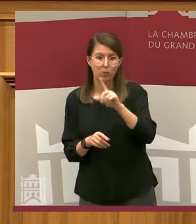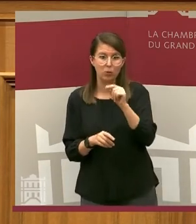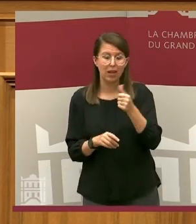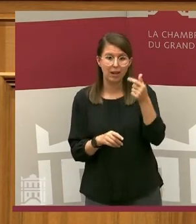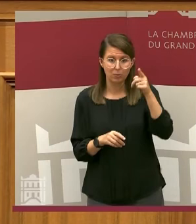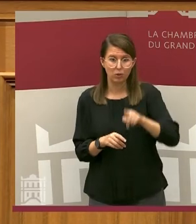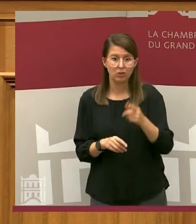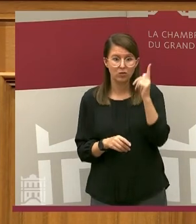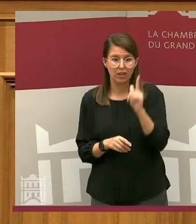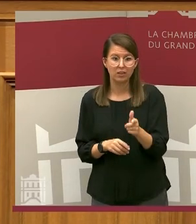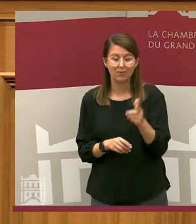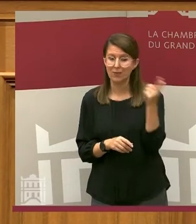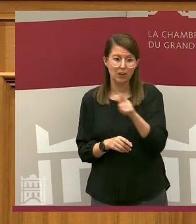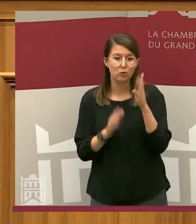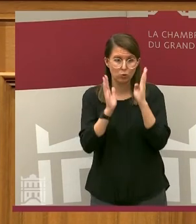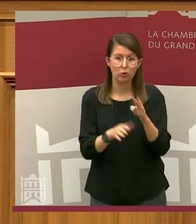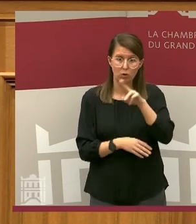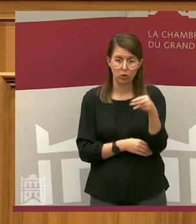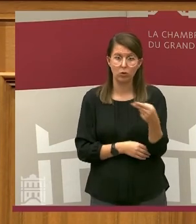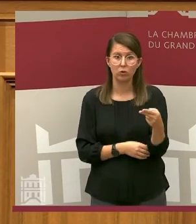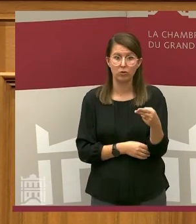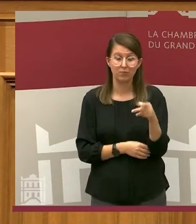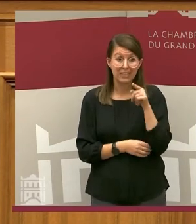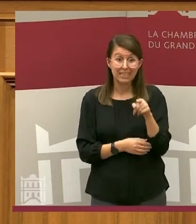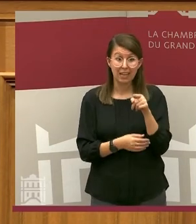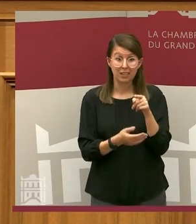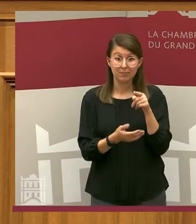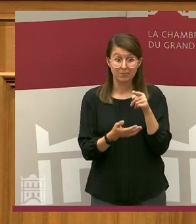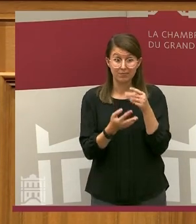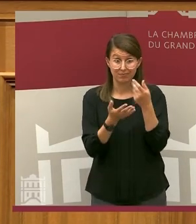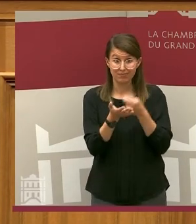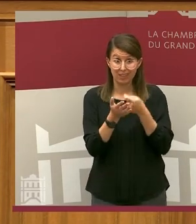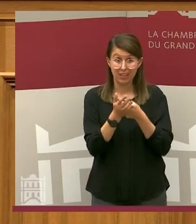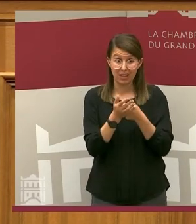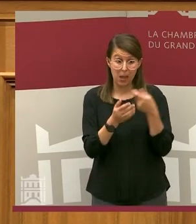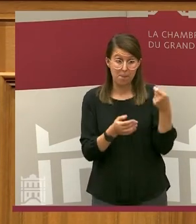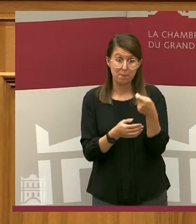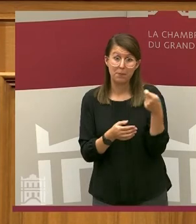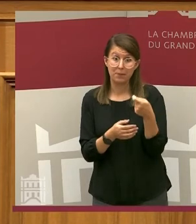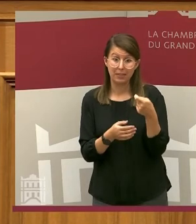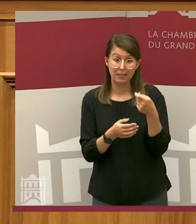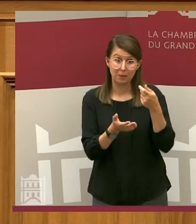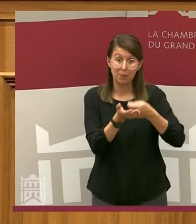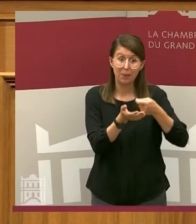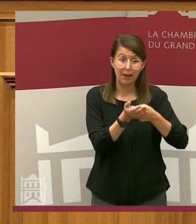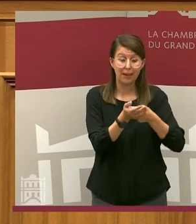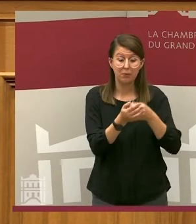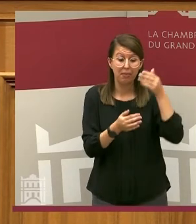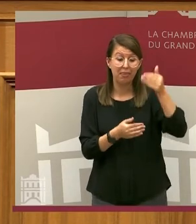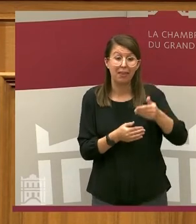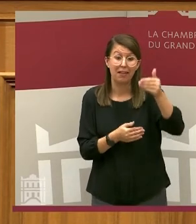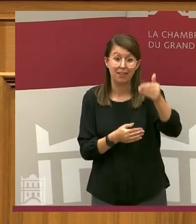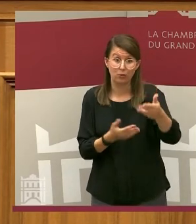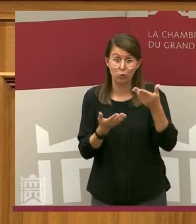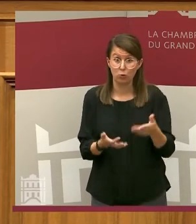2.900 Euro. Die Summe sind im Lokationsmarché dann aber nach echter Seelen. Für den Preis